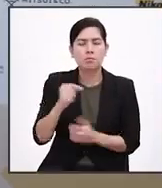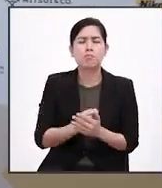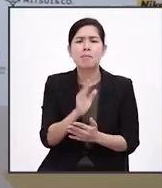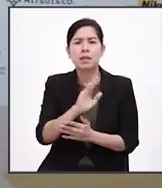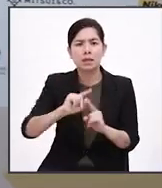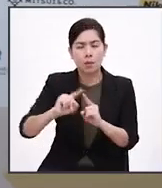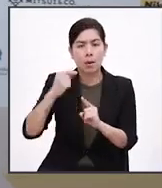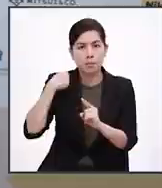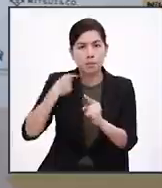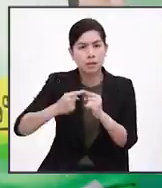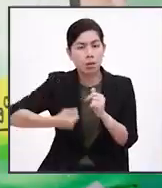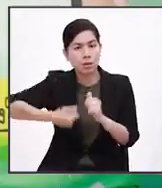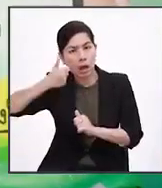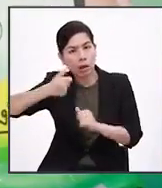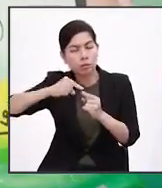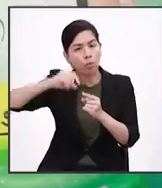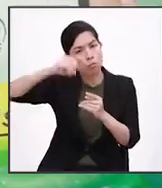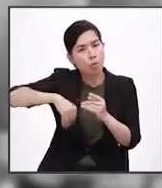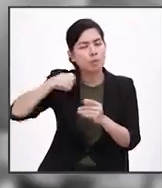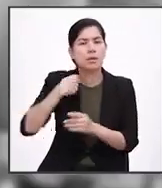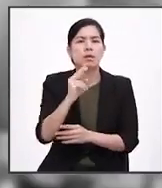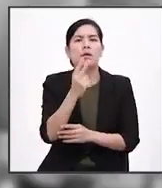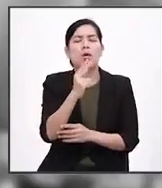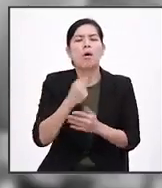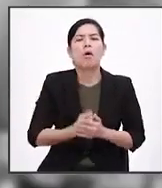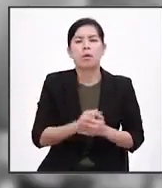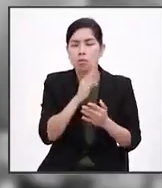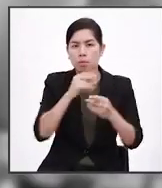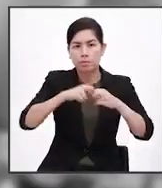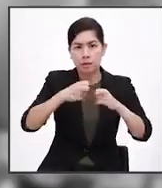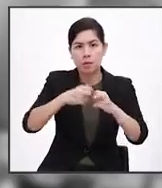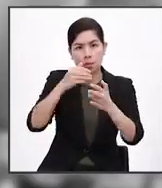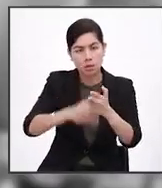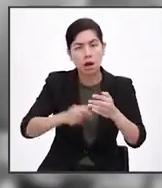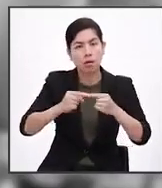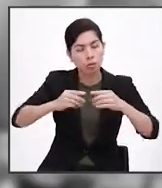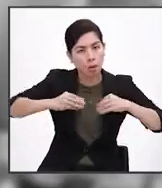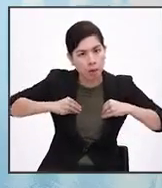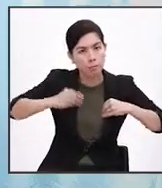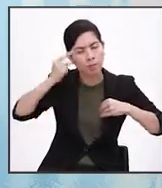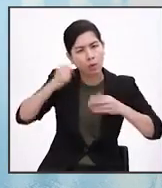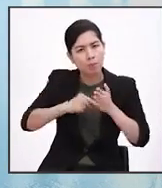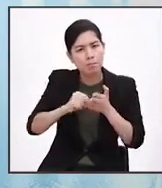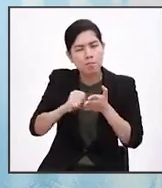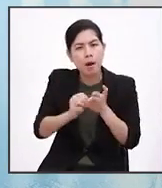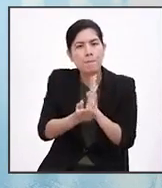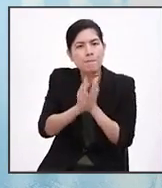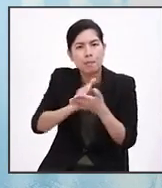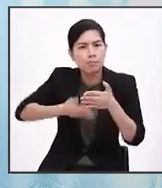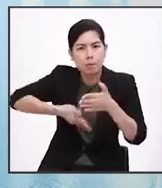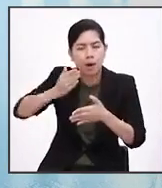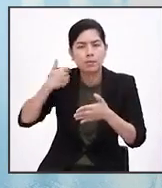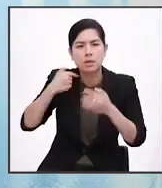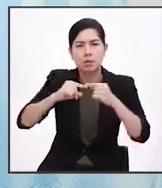กมาบ้างเพราะฉะนั้นเวลาเราเจอวิกฤตในชีวิตเราก็พร้อมที่จะยอมรับแล้วก็กล้าที่จะก้าวออกไปใหม่เผชิญกับโลกกว้างแล้วก็เ